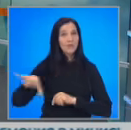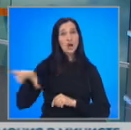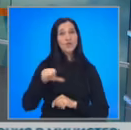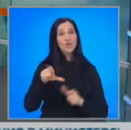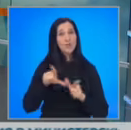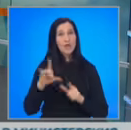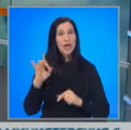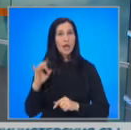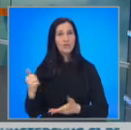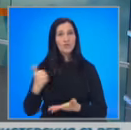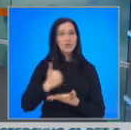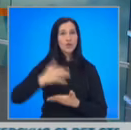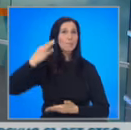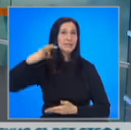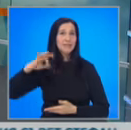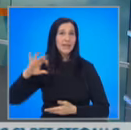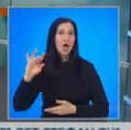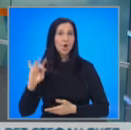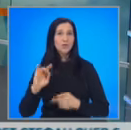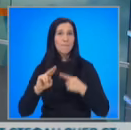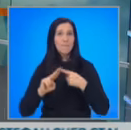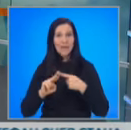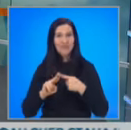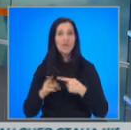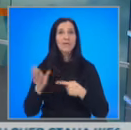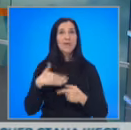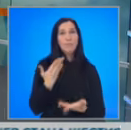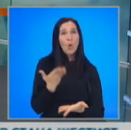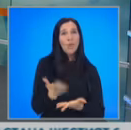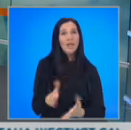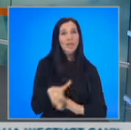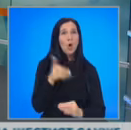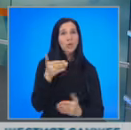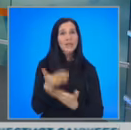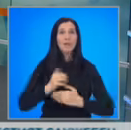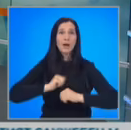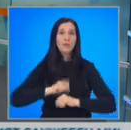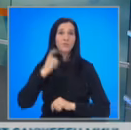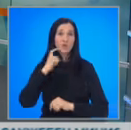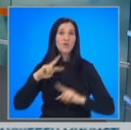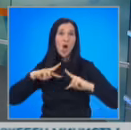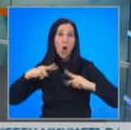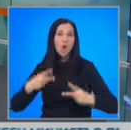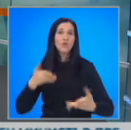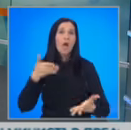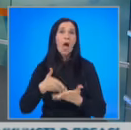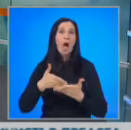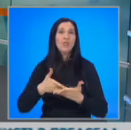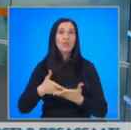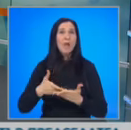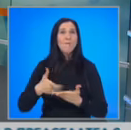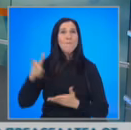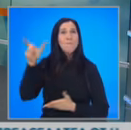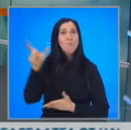Райков, назначен от президента Росен Плевнелиев след подадената оставка на кабинета Борисов в отговор на антимонополните